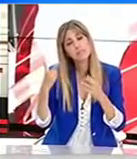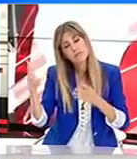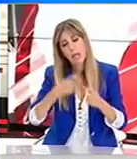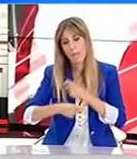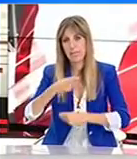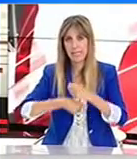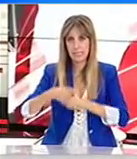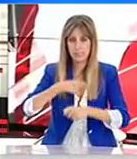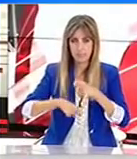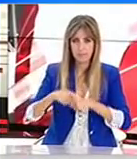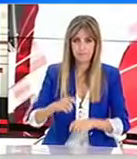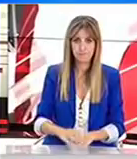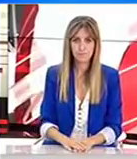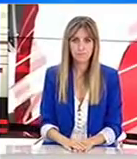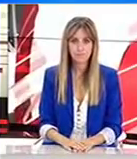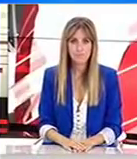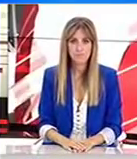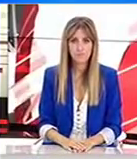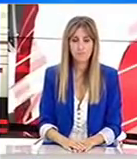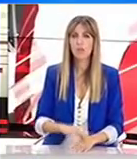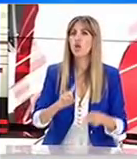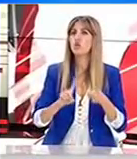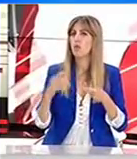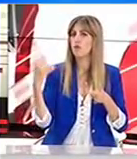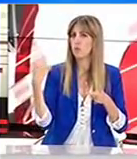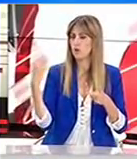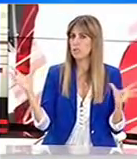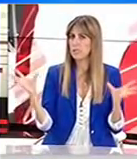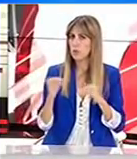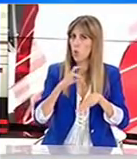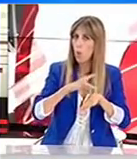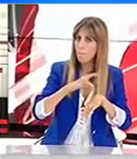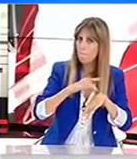Το δεύτερο σκέλος του ερωτήματός σας ήταν για το Πάτρα Πύργος.